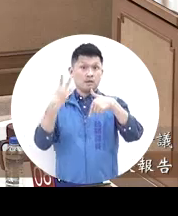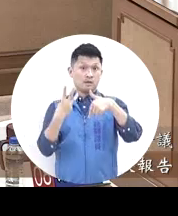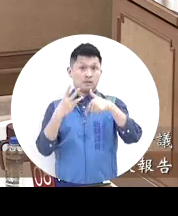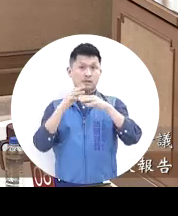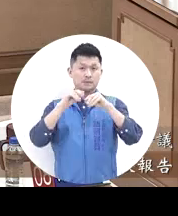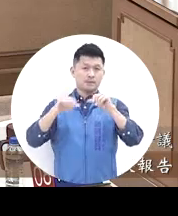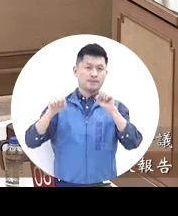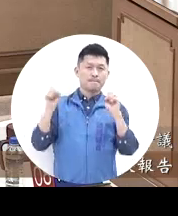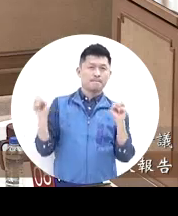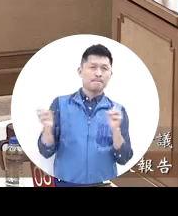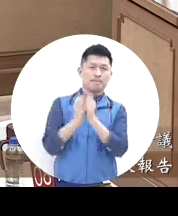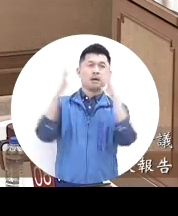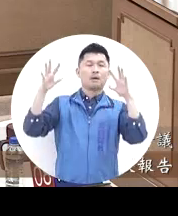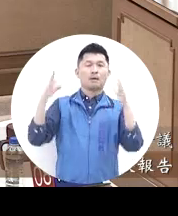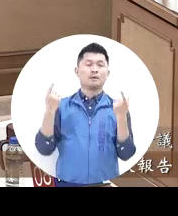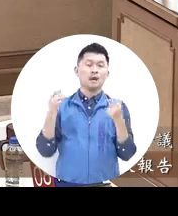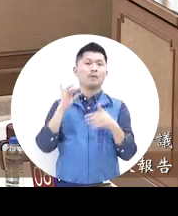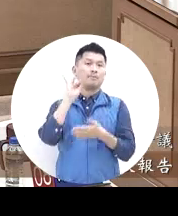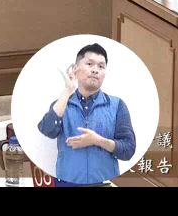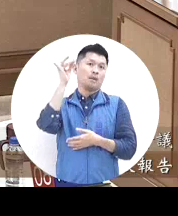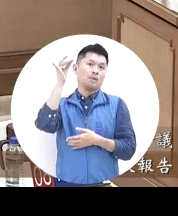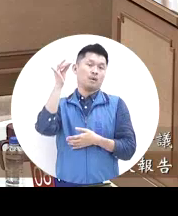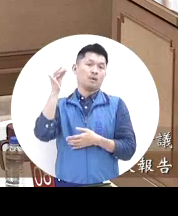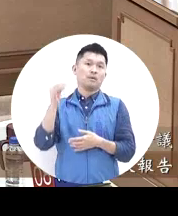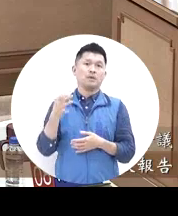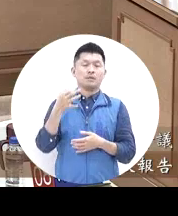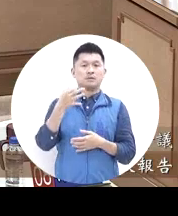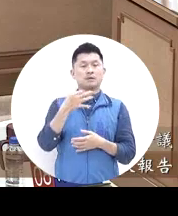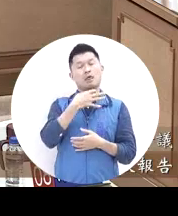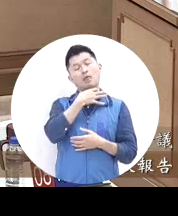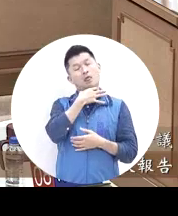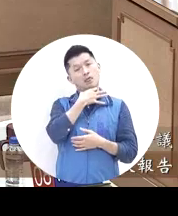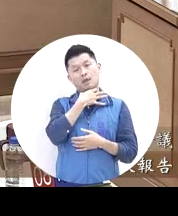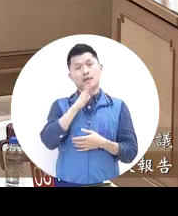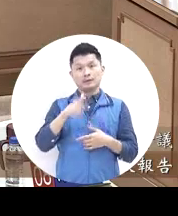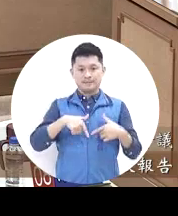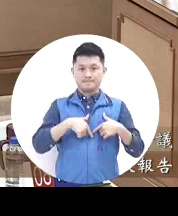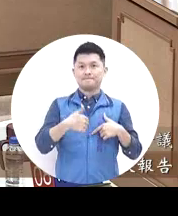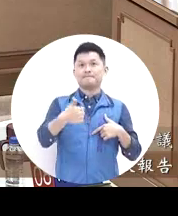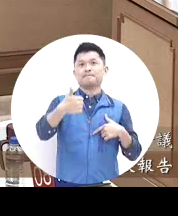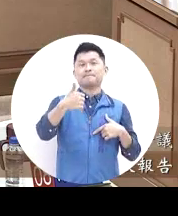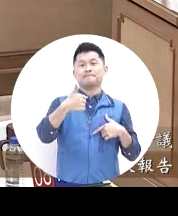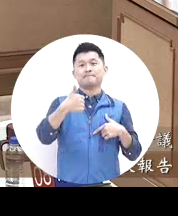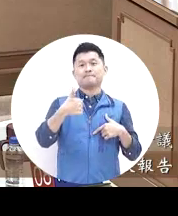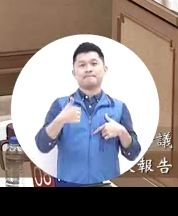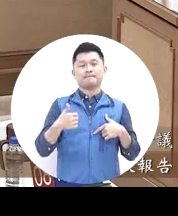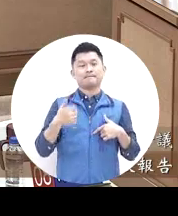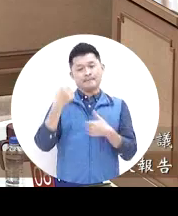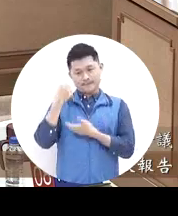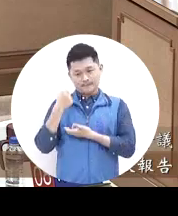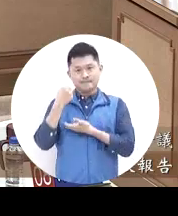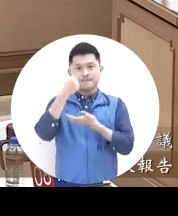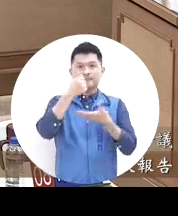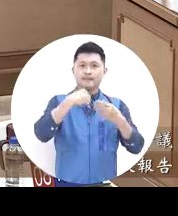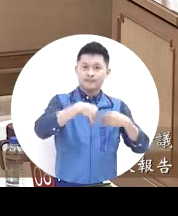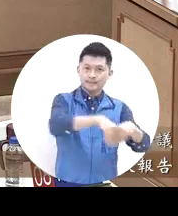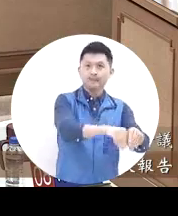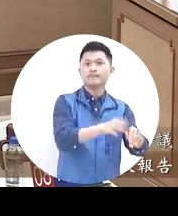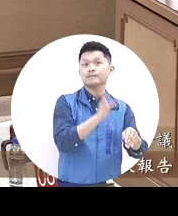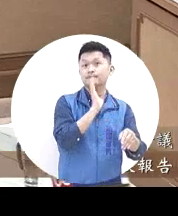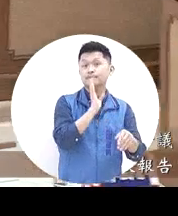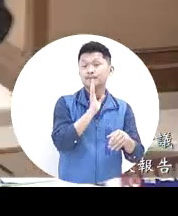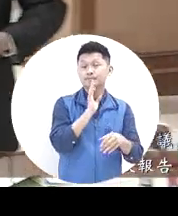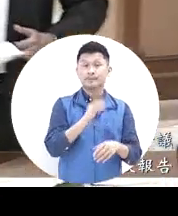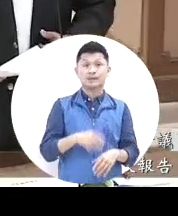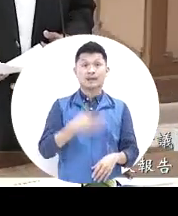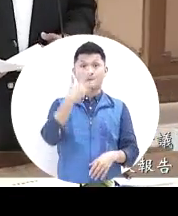朋友知道。我们能力有限，但是有的朋友希望有这个善心，所以我们把这个款项捐出去。八仙